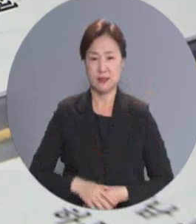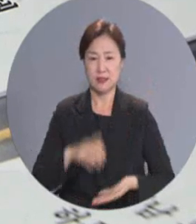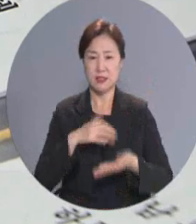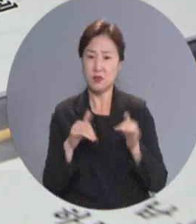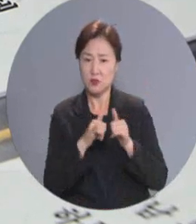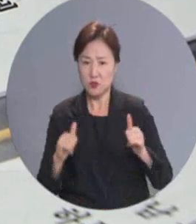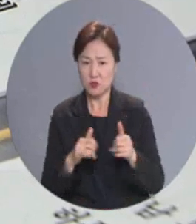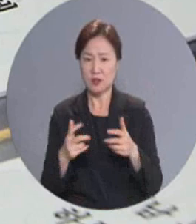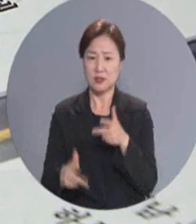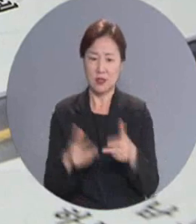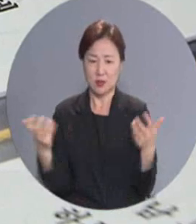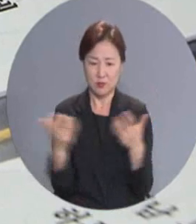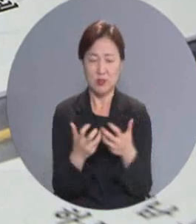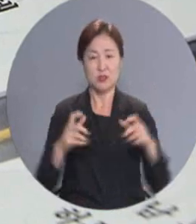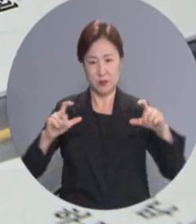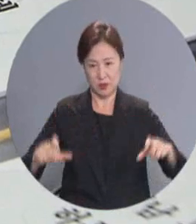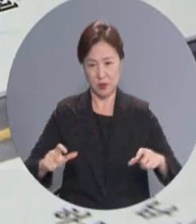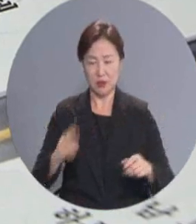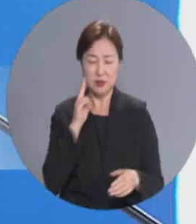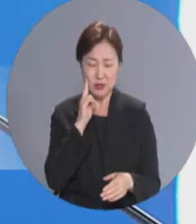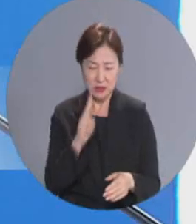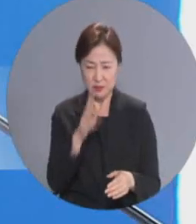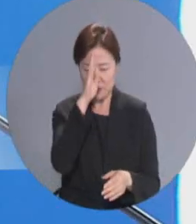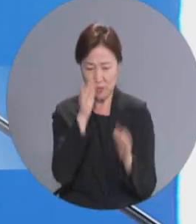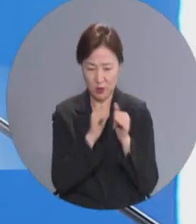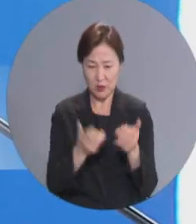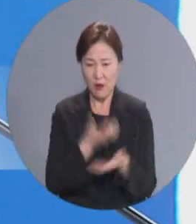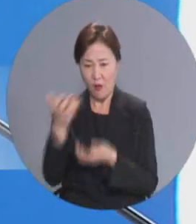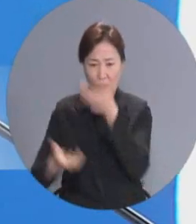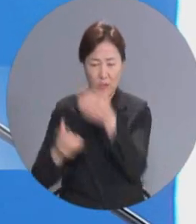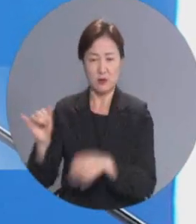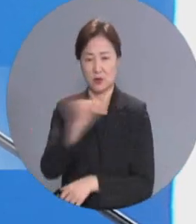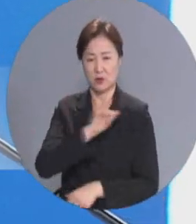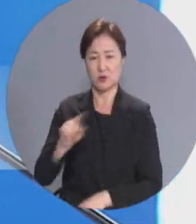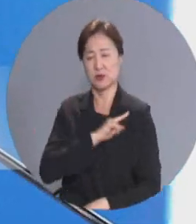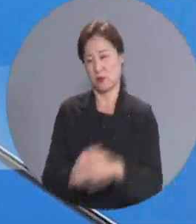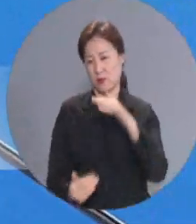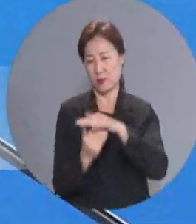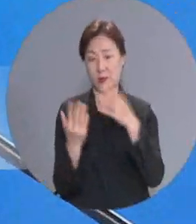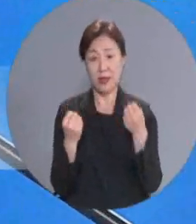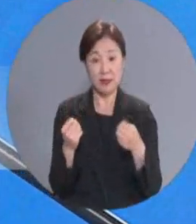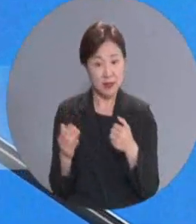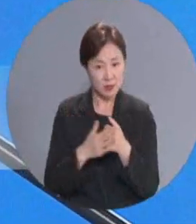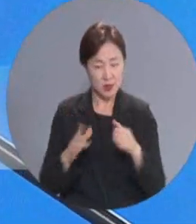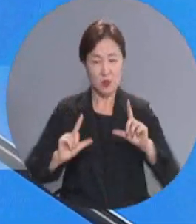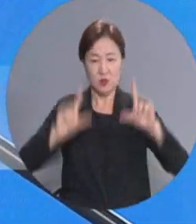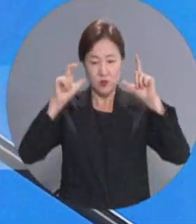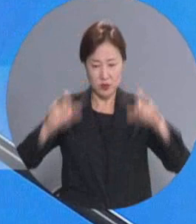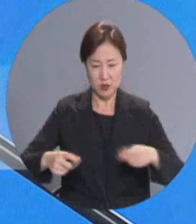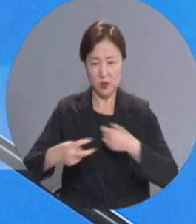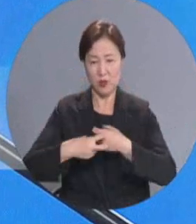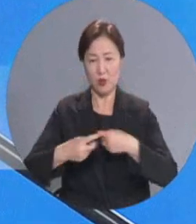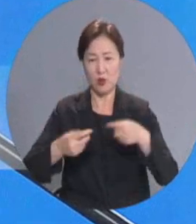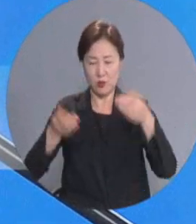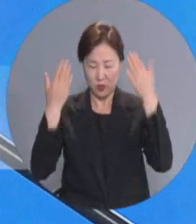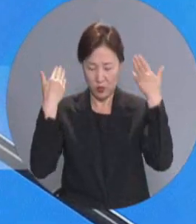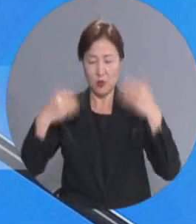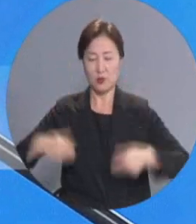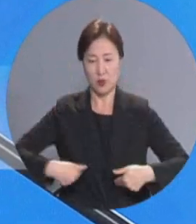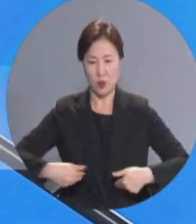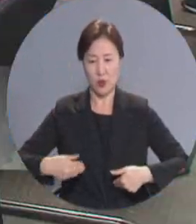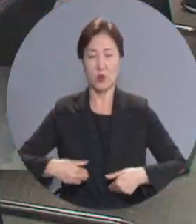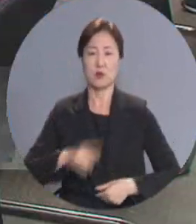산업이 밀집해 있고 중증 응급환자 전원율이 전국에서 가장 높다며 동부권 의대 설치의 필요성을 재차